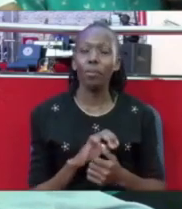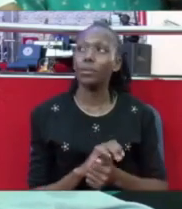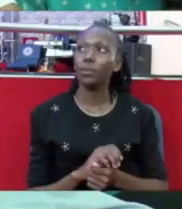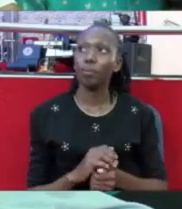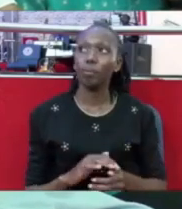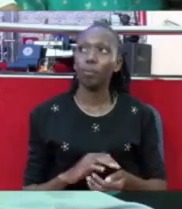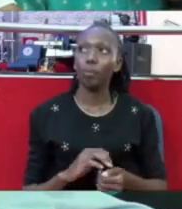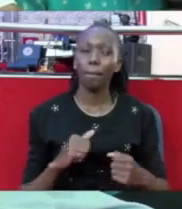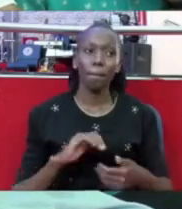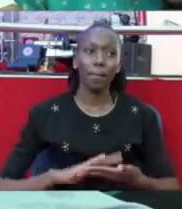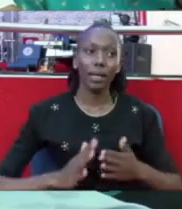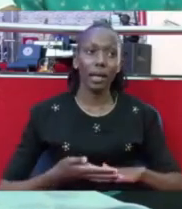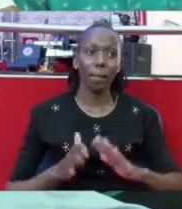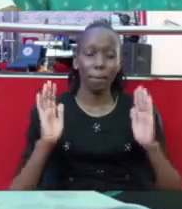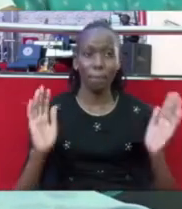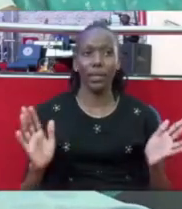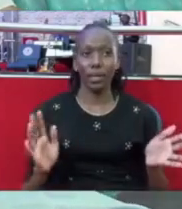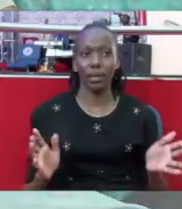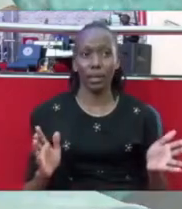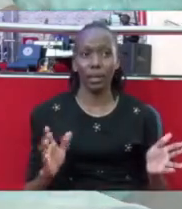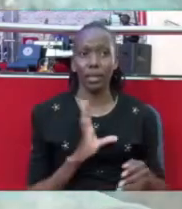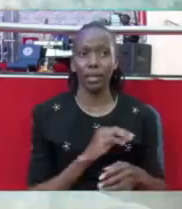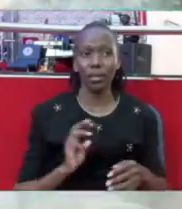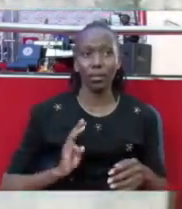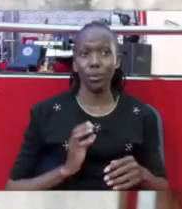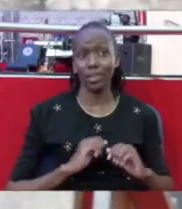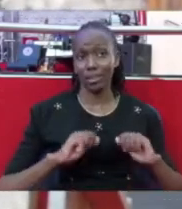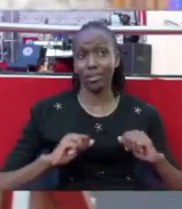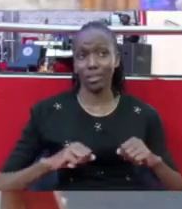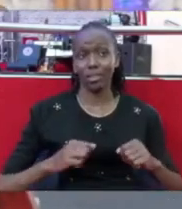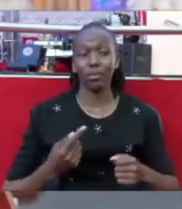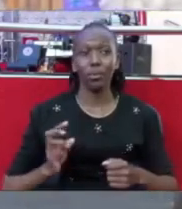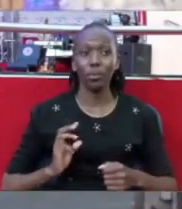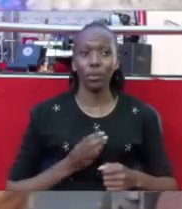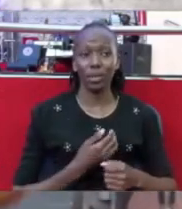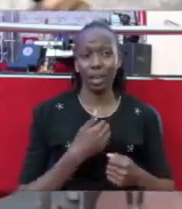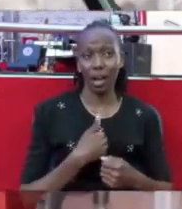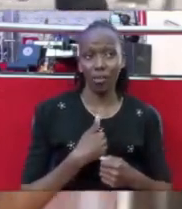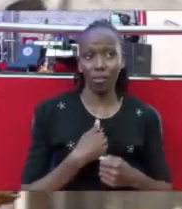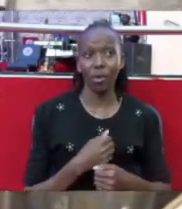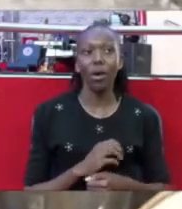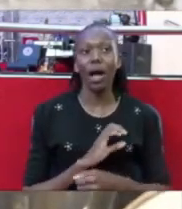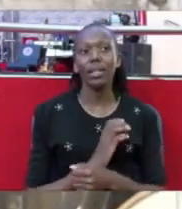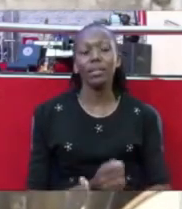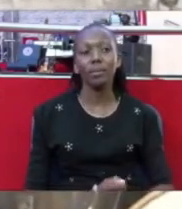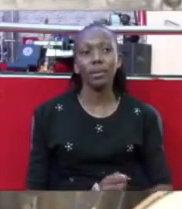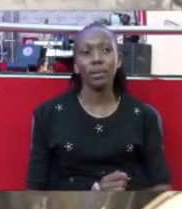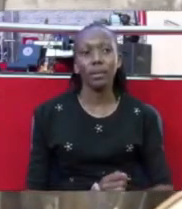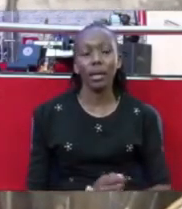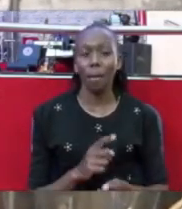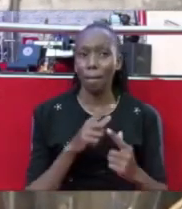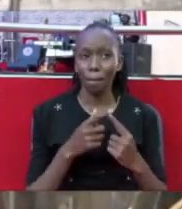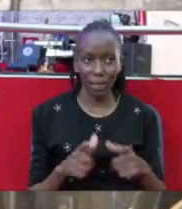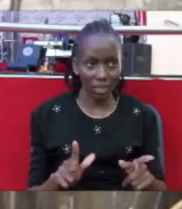all have potential. Na ninaweza kubali kuwa tunao ule uwezo. But potential unutilized is useless. Lakini tusipotumia